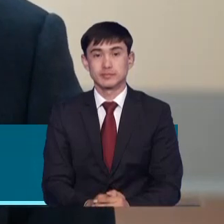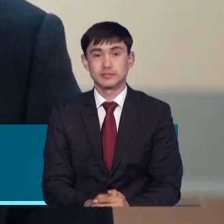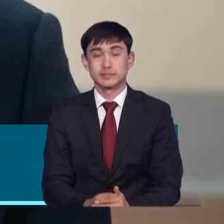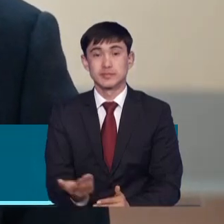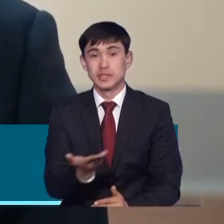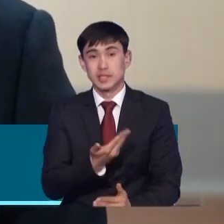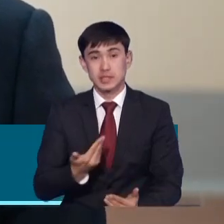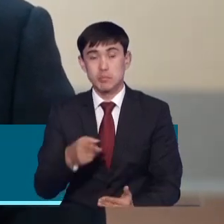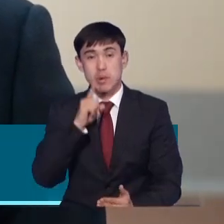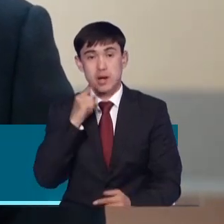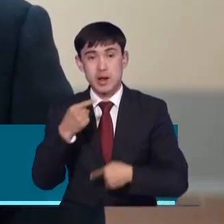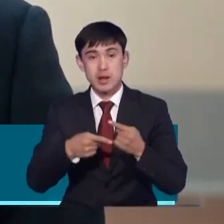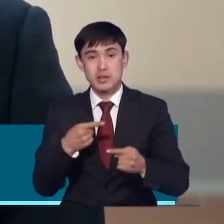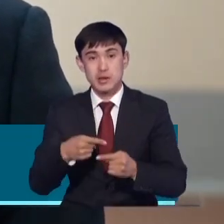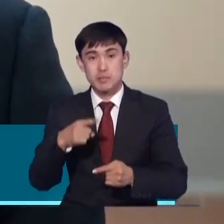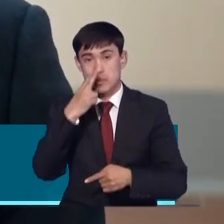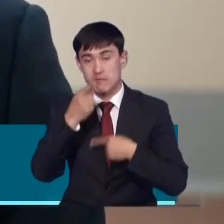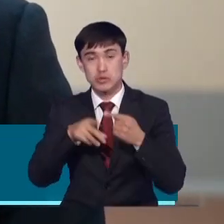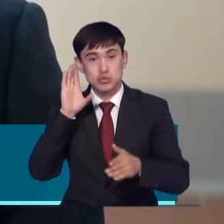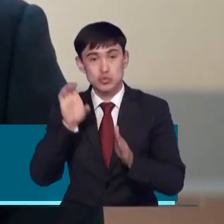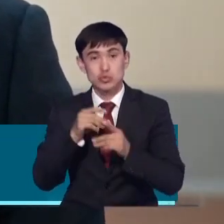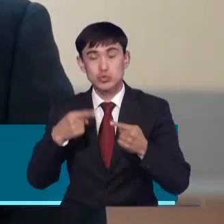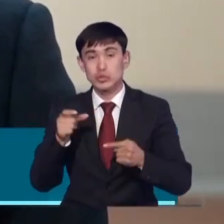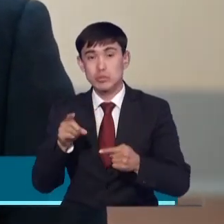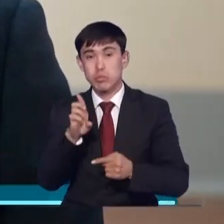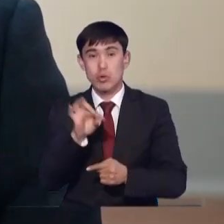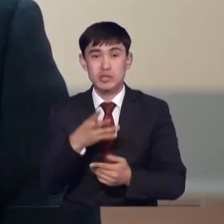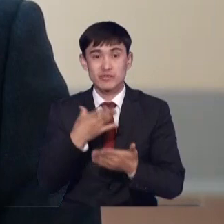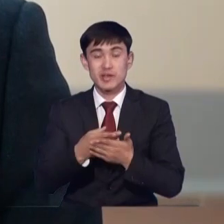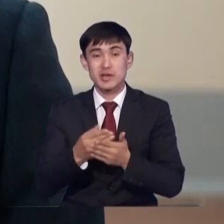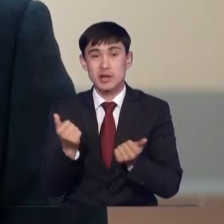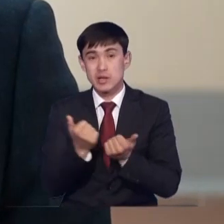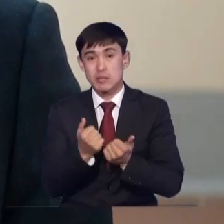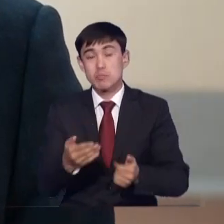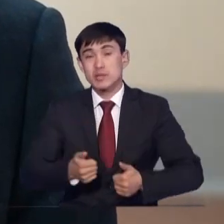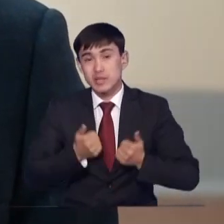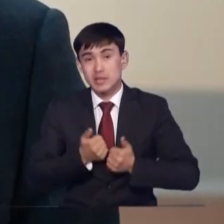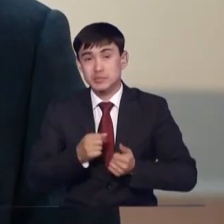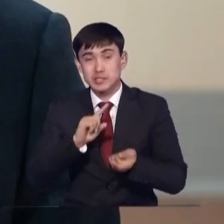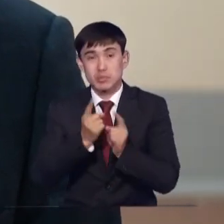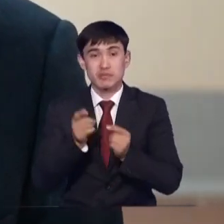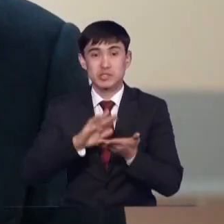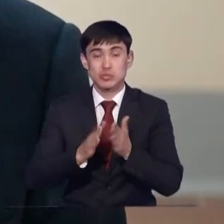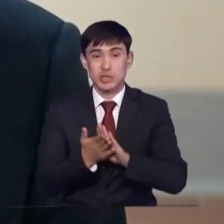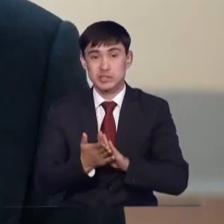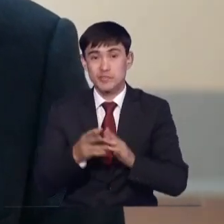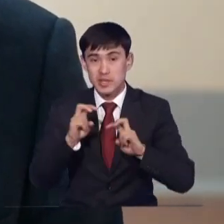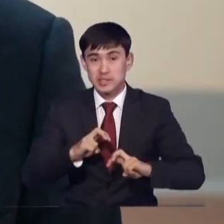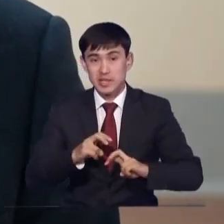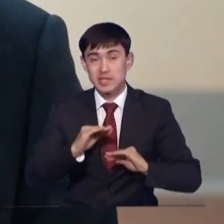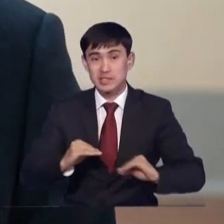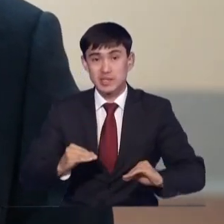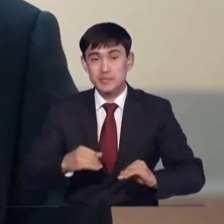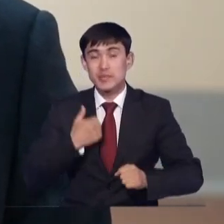год поколение привыкло слушать посторонних блогеров или своих ровесников но мы пытаемся исправить ситуацию и стать для детей